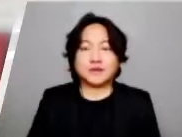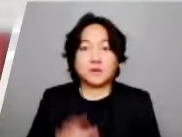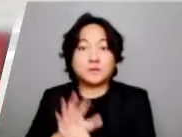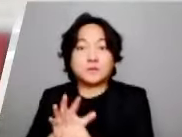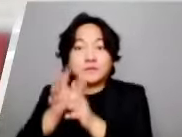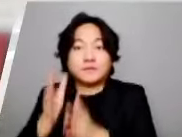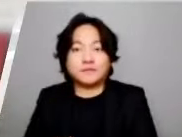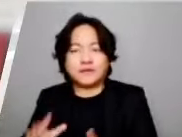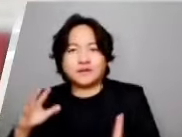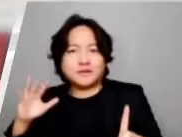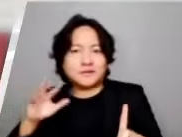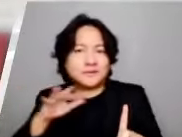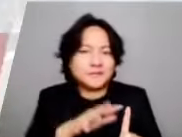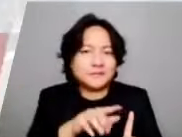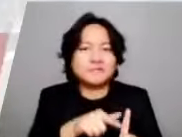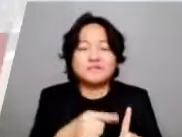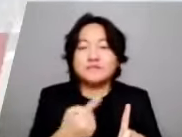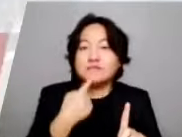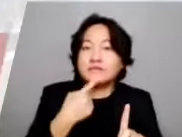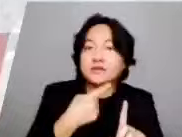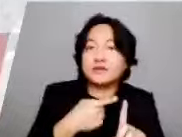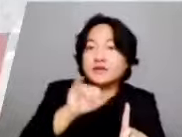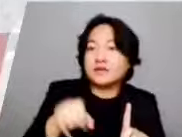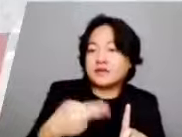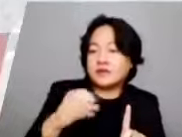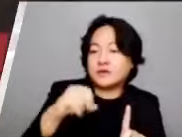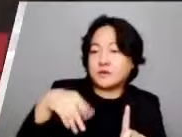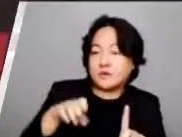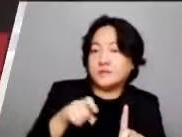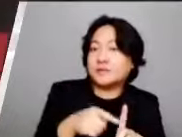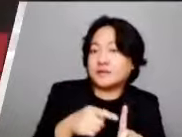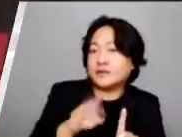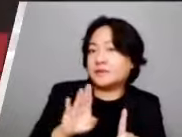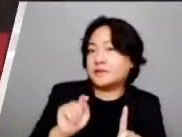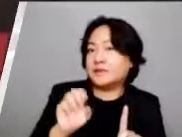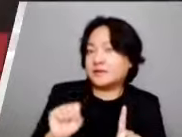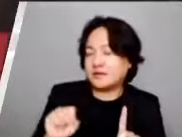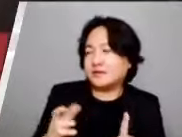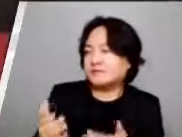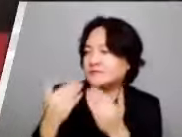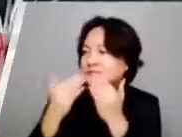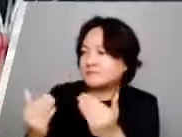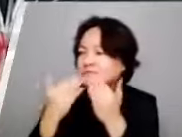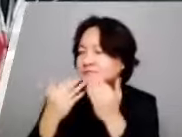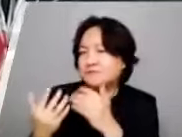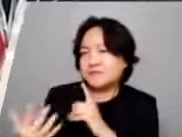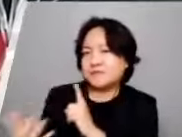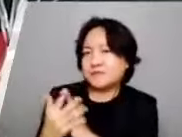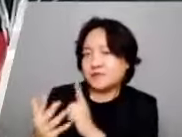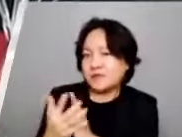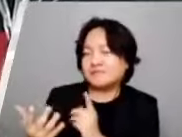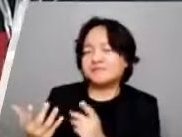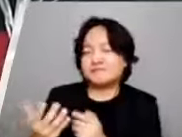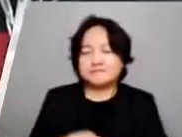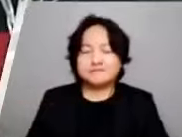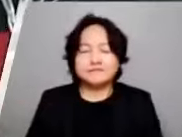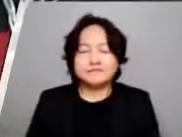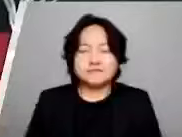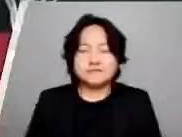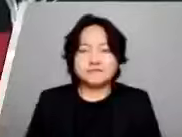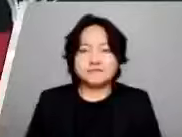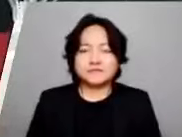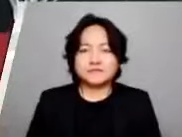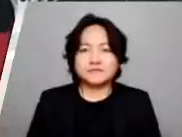Labis ang pasasalamat ni J-Hope sa mga sumuporta at naghintay sa kanyang pagbabalik. Aubrey Carampel,